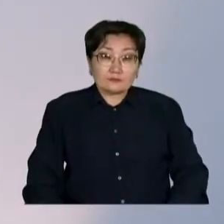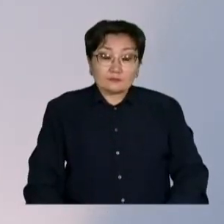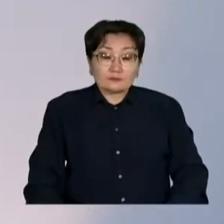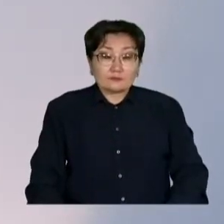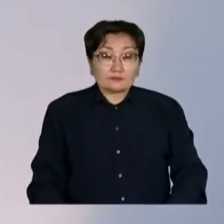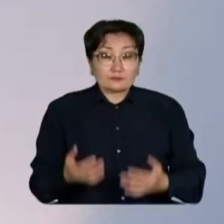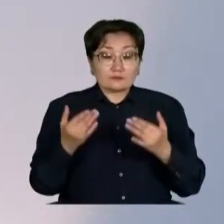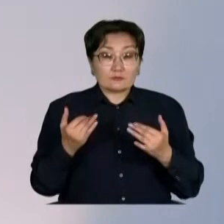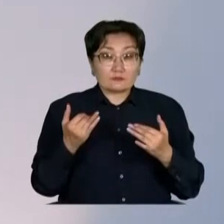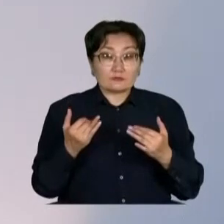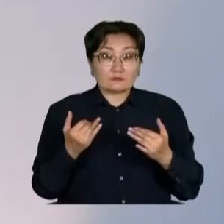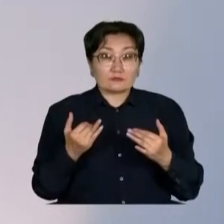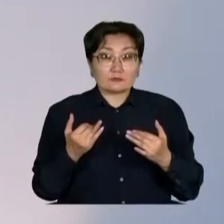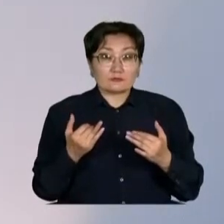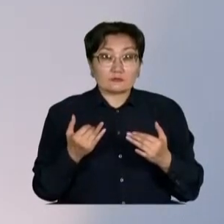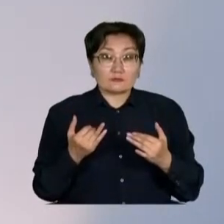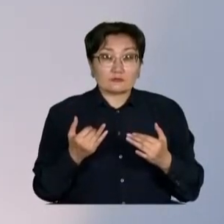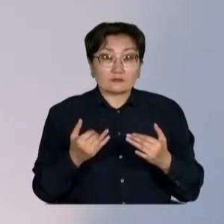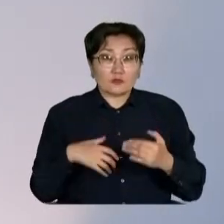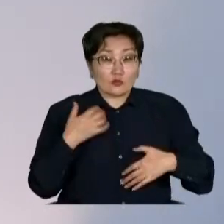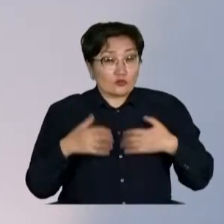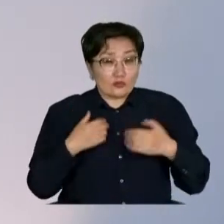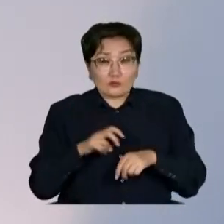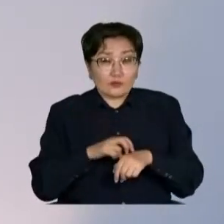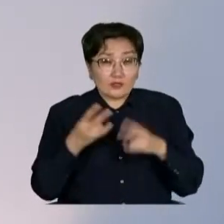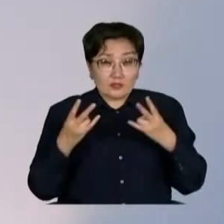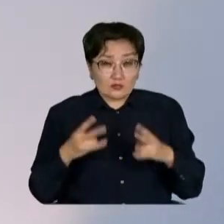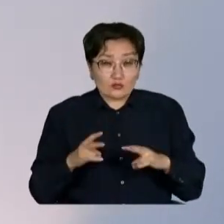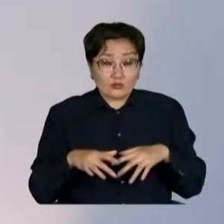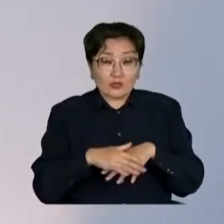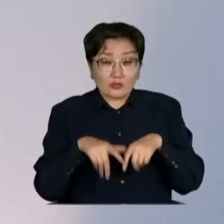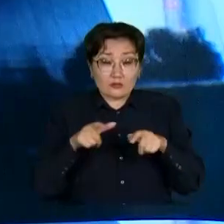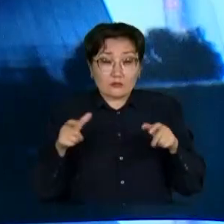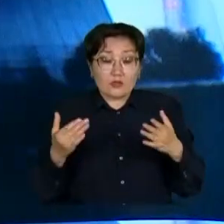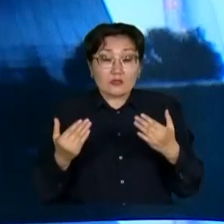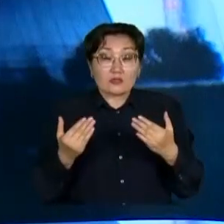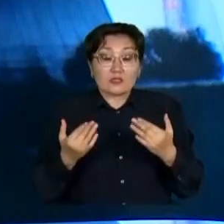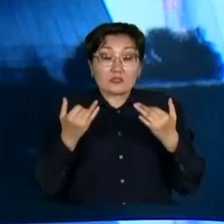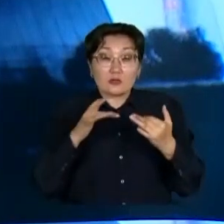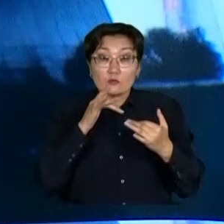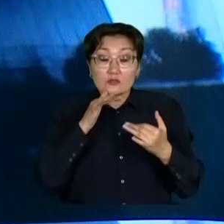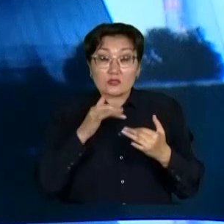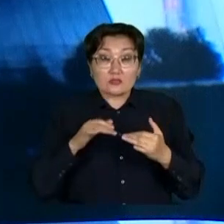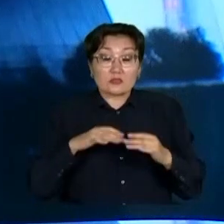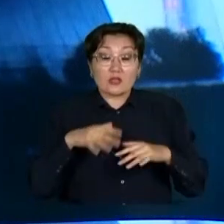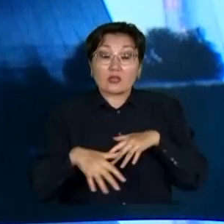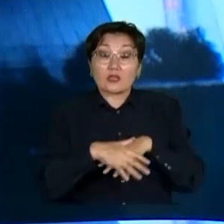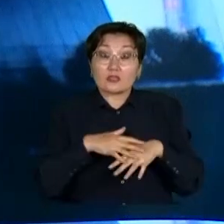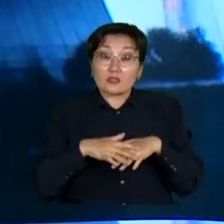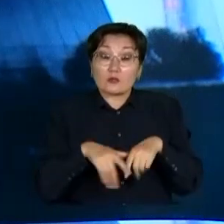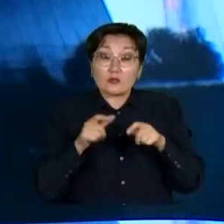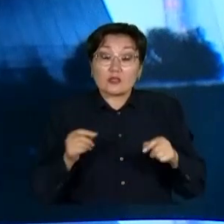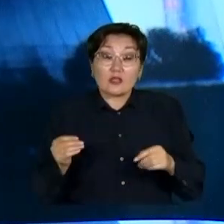Енді дүрлігудің қажеті жоқ дейсіз ғой? Иә, дүрлігудің қажеті жоқ. Сонда қазіргі уақытта халық арасында